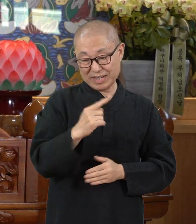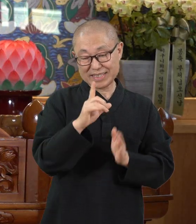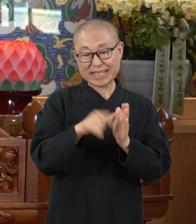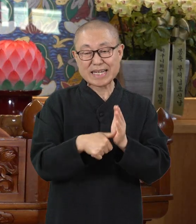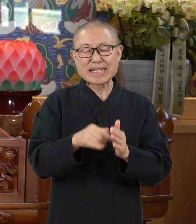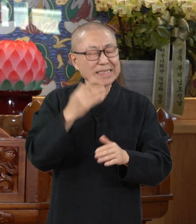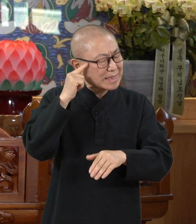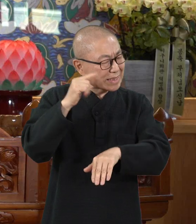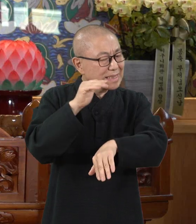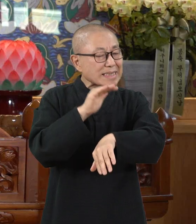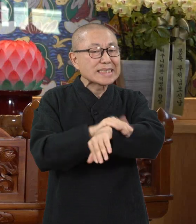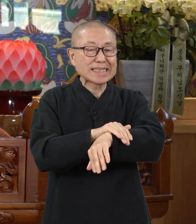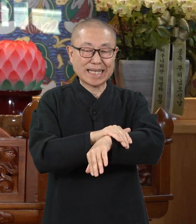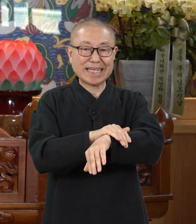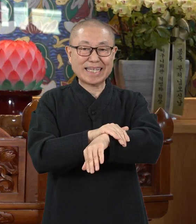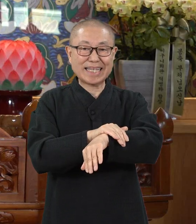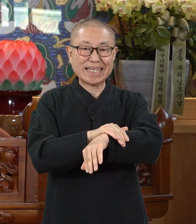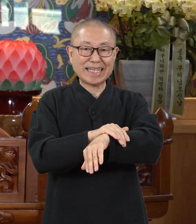진정한 지혜의